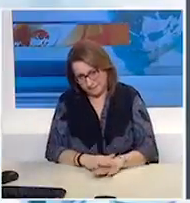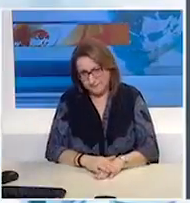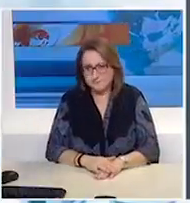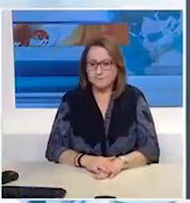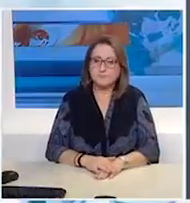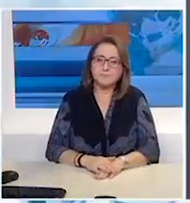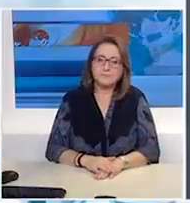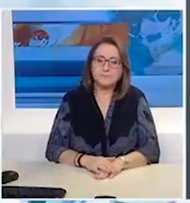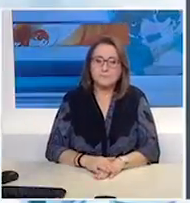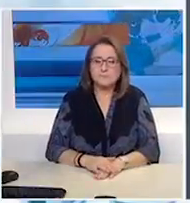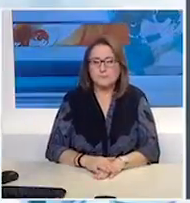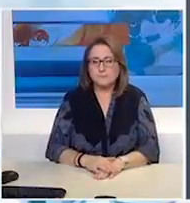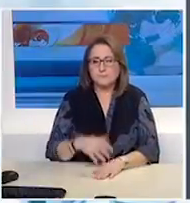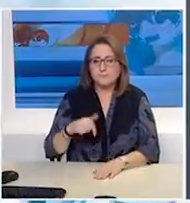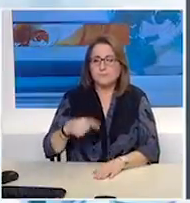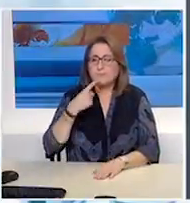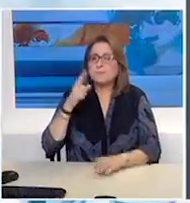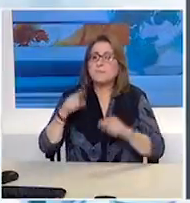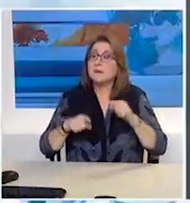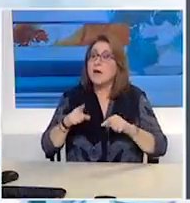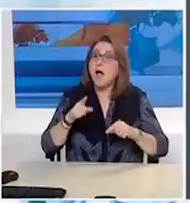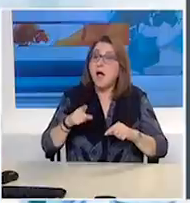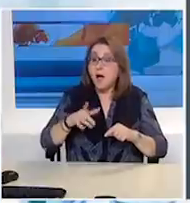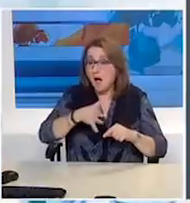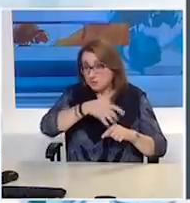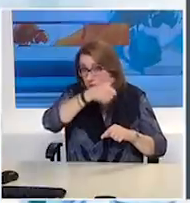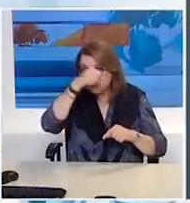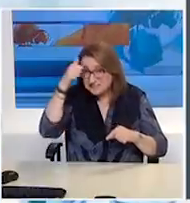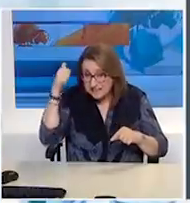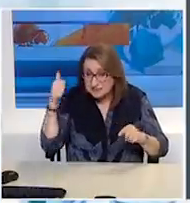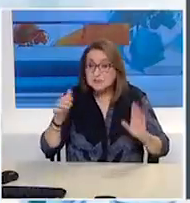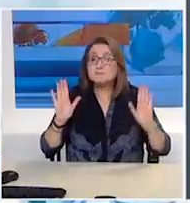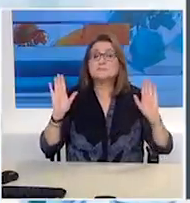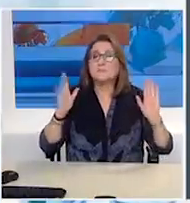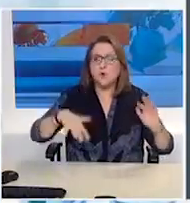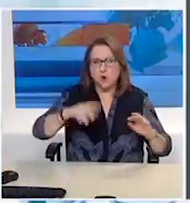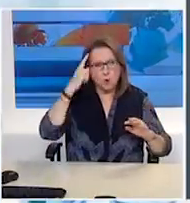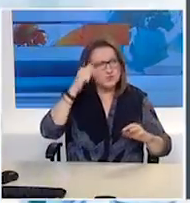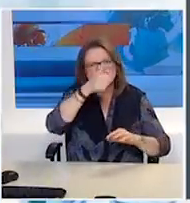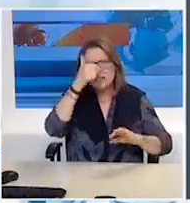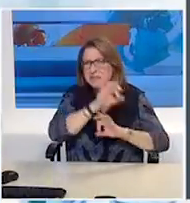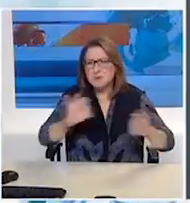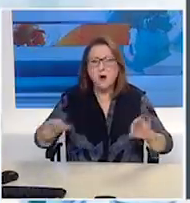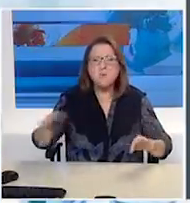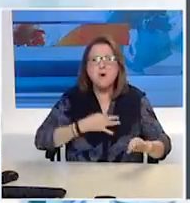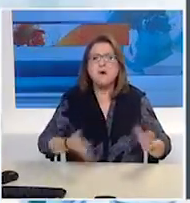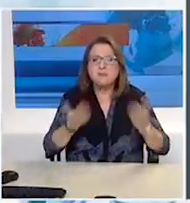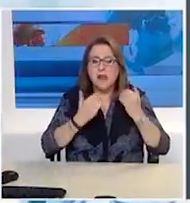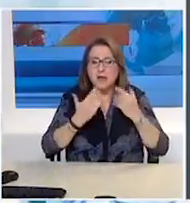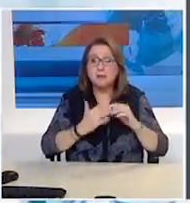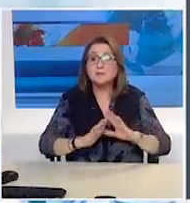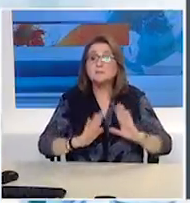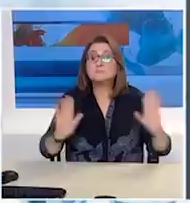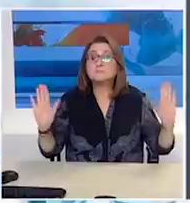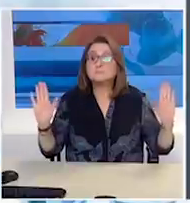διευκρινίζει πως μπορούμε να κολλήσουμε τον ιό ανεξάρτητα από τις εξωτερικές θερμοκρασίες. Επίσης, ξεκάθαρα αναφέρει